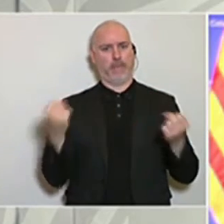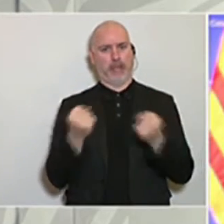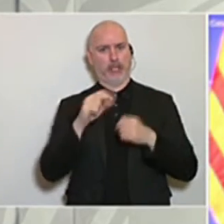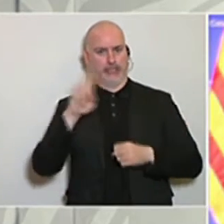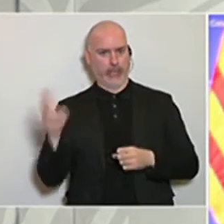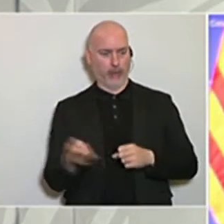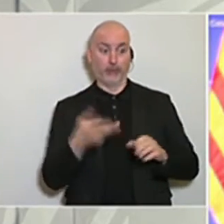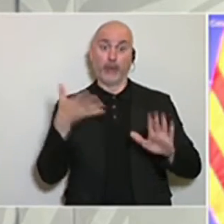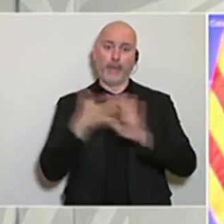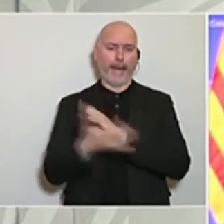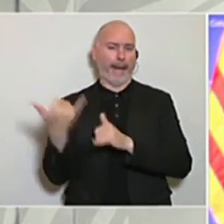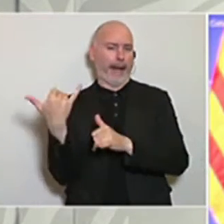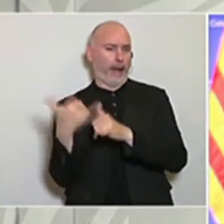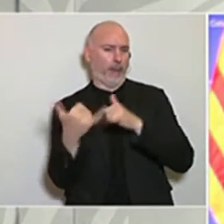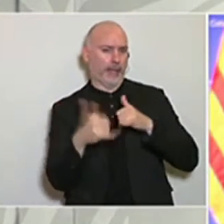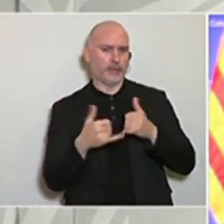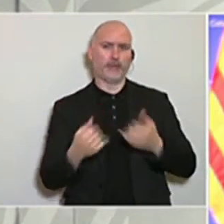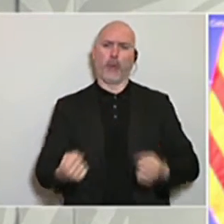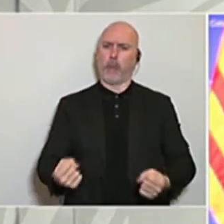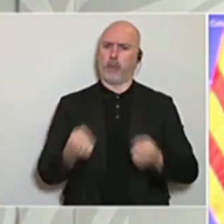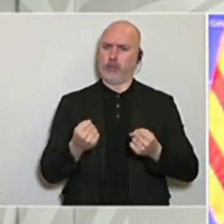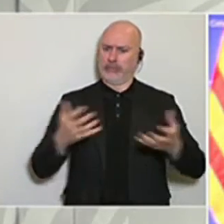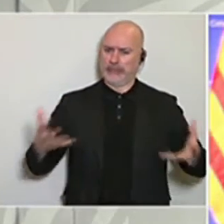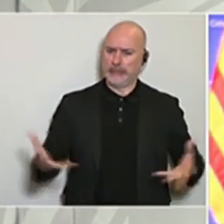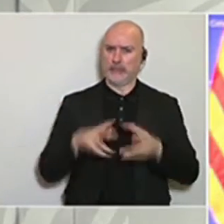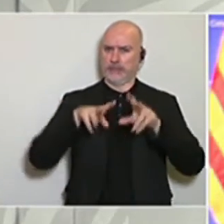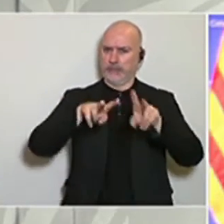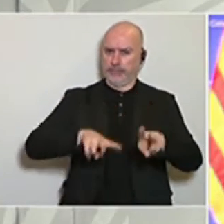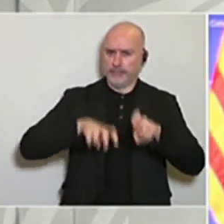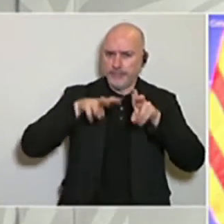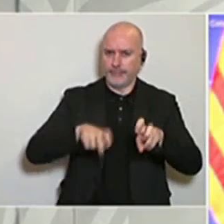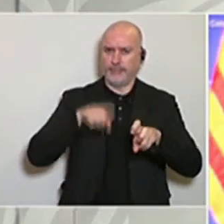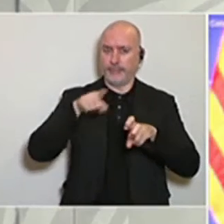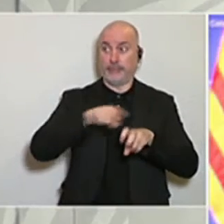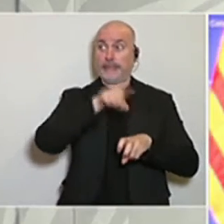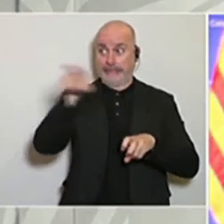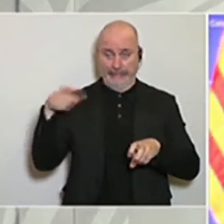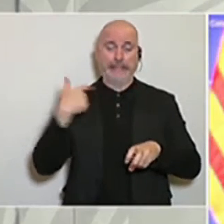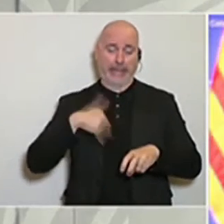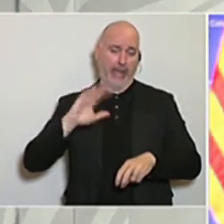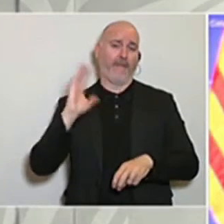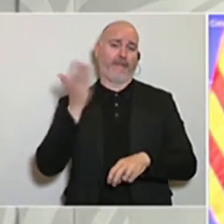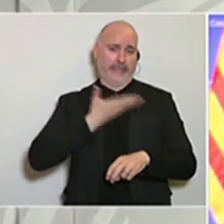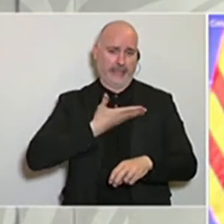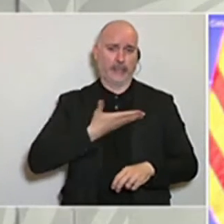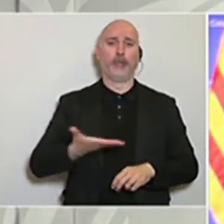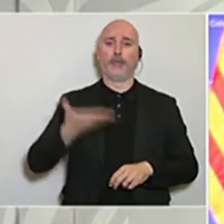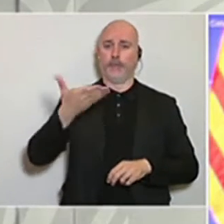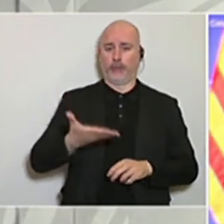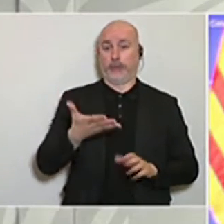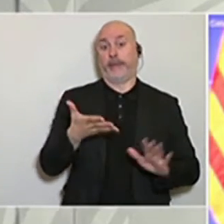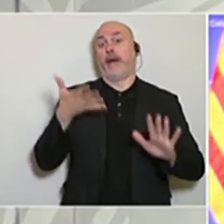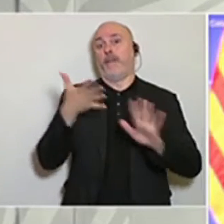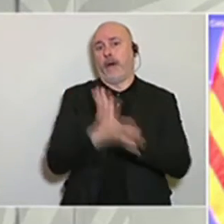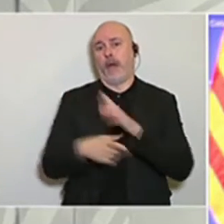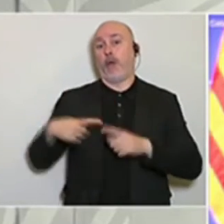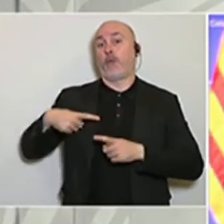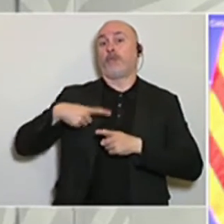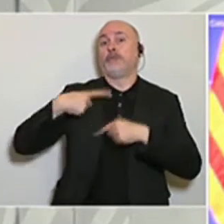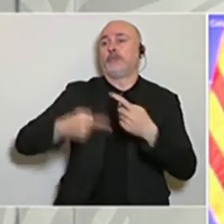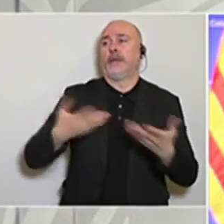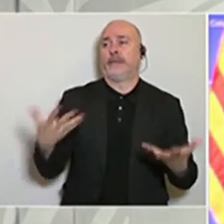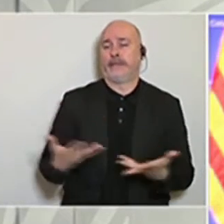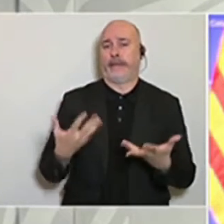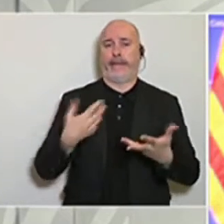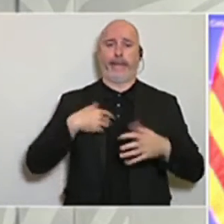la recuperació del potencial productiu de les explotacions agràries que han patit afectacions importants com a conseqüència dels